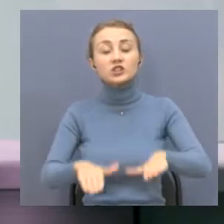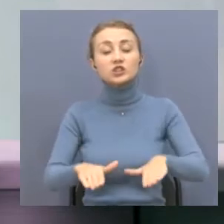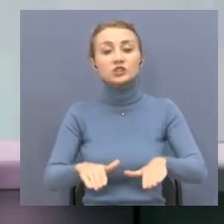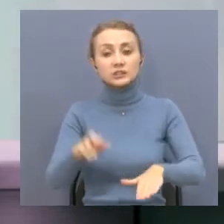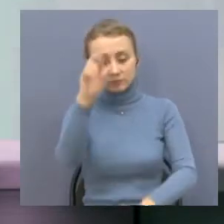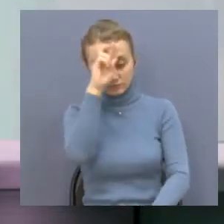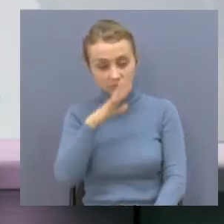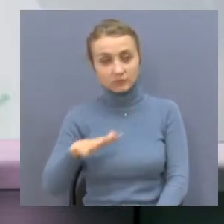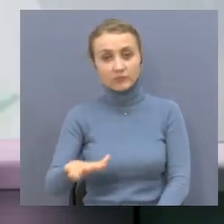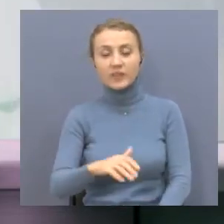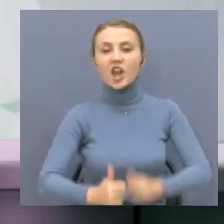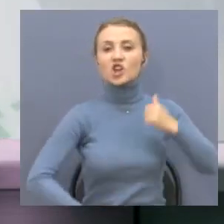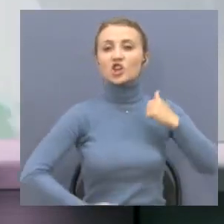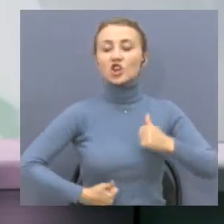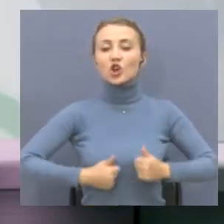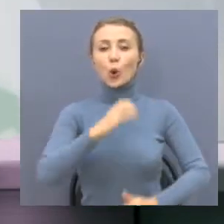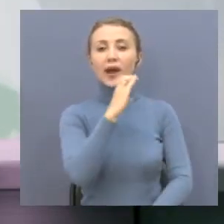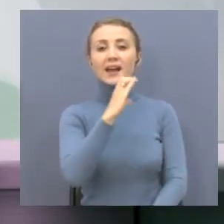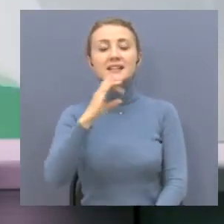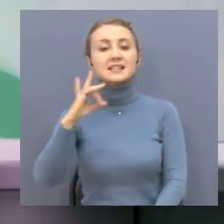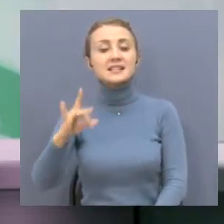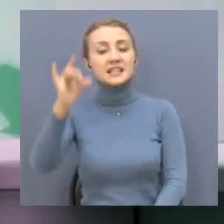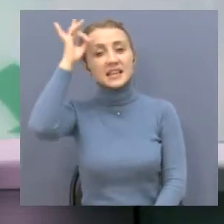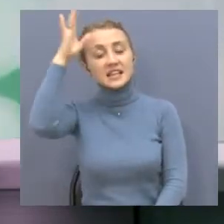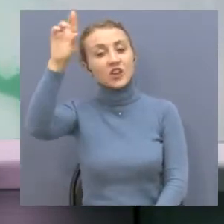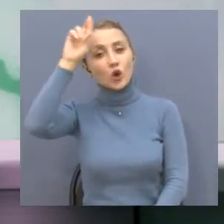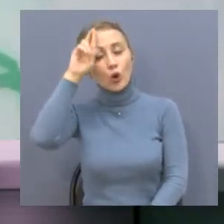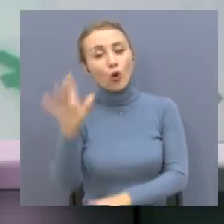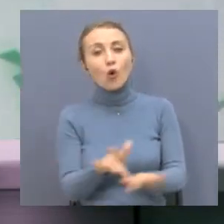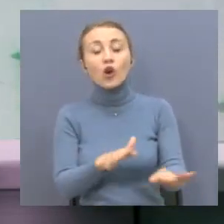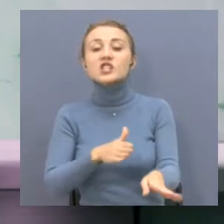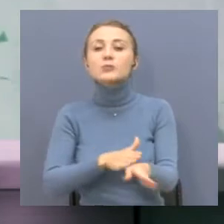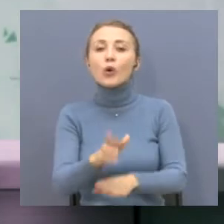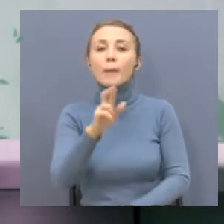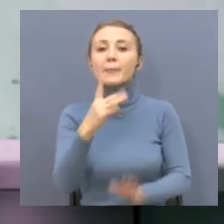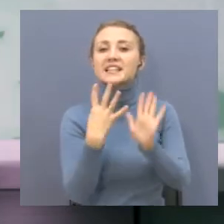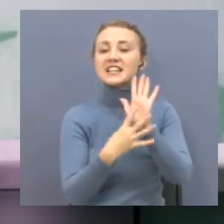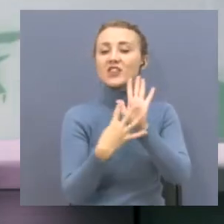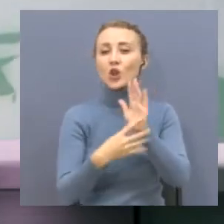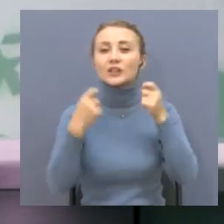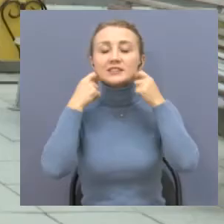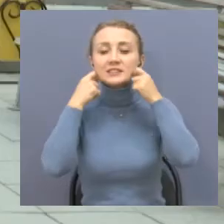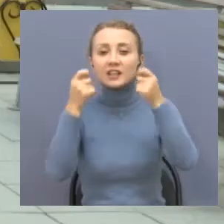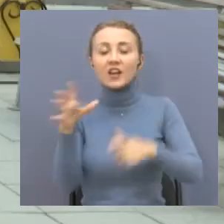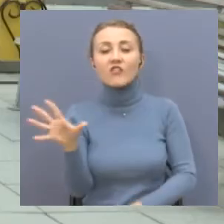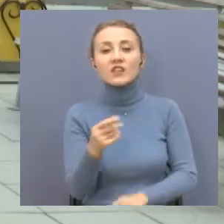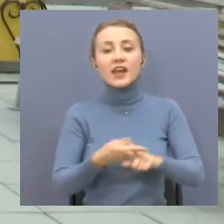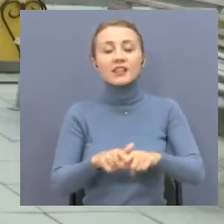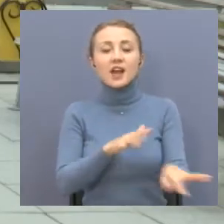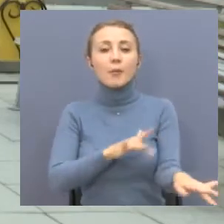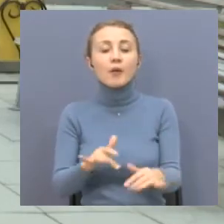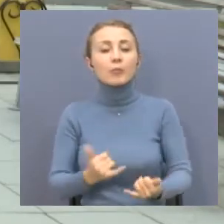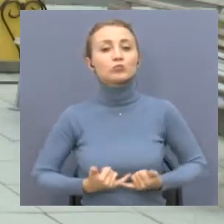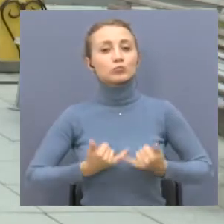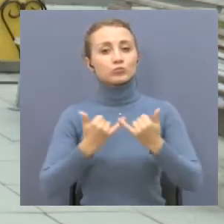Еркін Әуелбековтің туғанына 90 жыл. Айтулы шаралардың барлығы осы мерейтой аясында қолға алынған. Еркін Әуелбековке